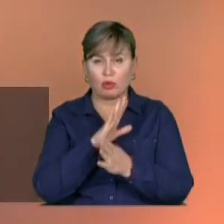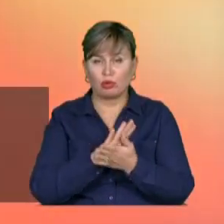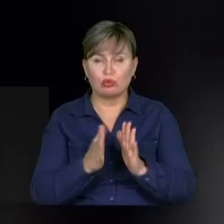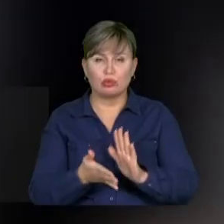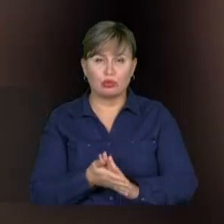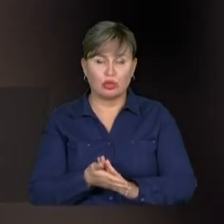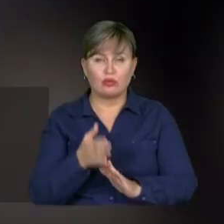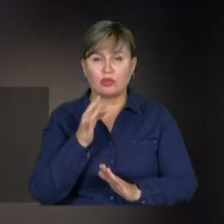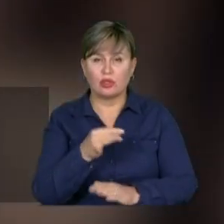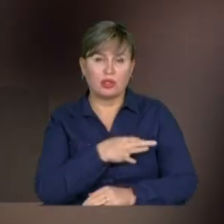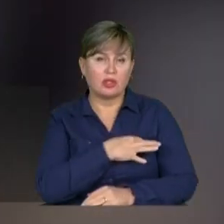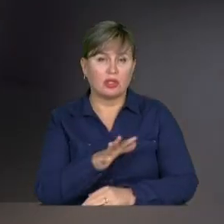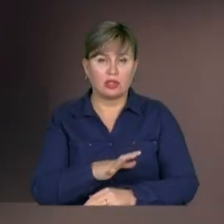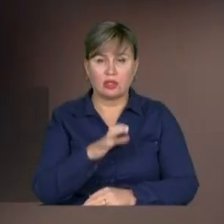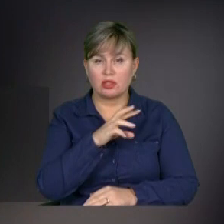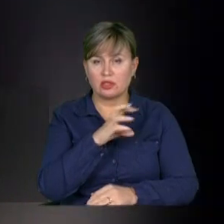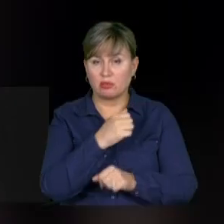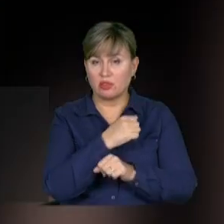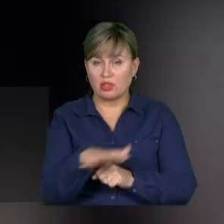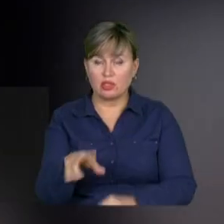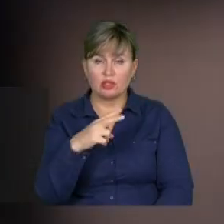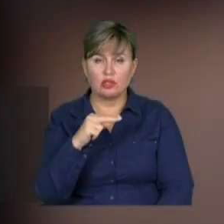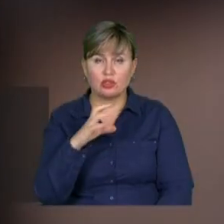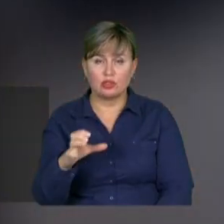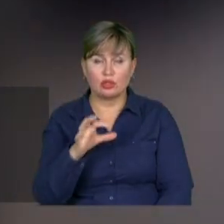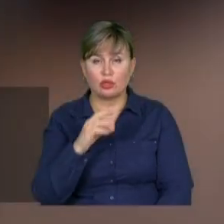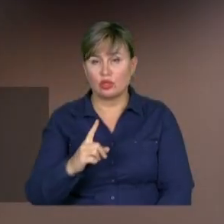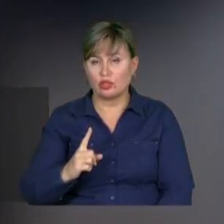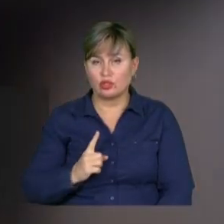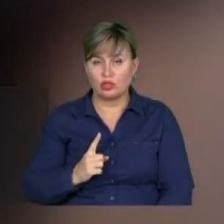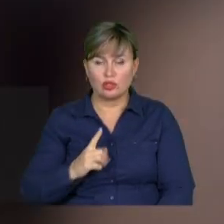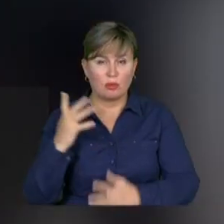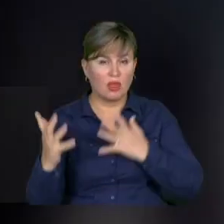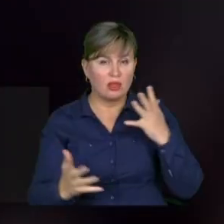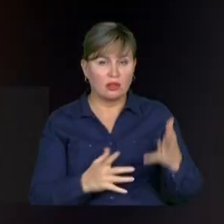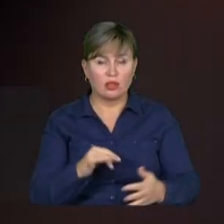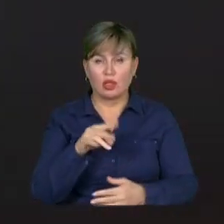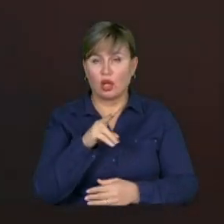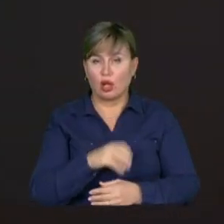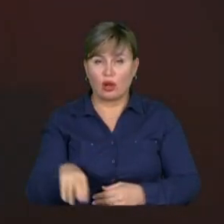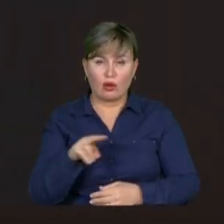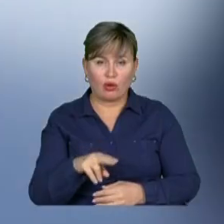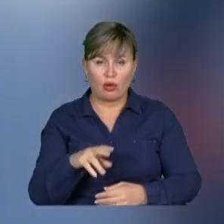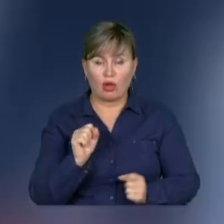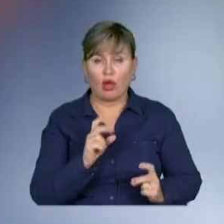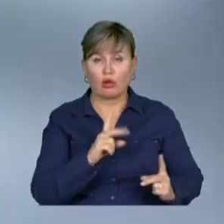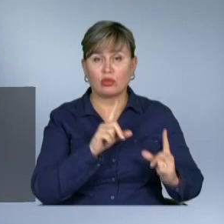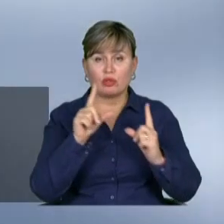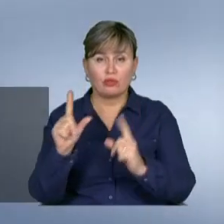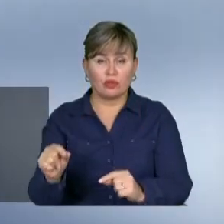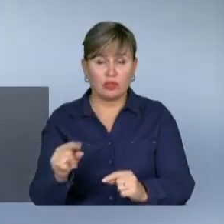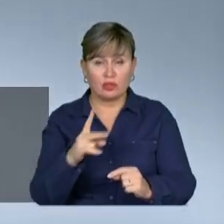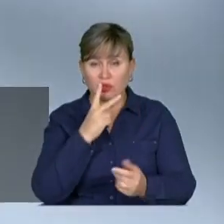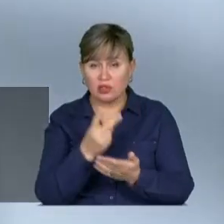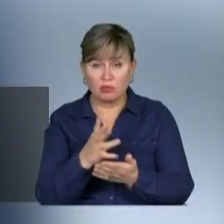условиями и не игнорировать СМС-рассылки ДЧС об ожидающихся метелях и гололеде. А вот выехавших, несмотря на